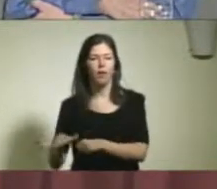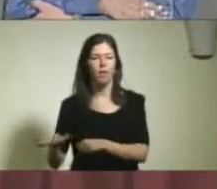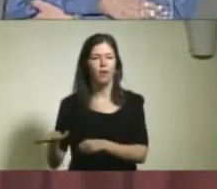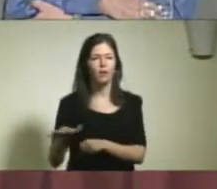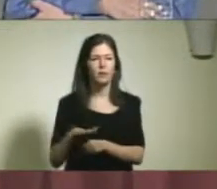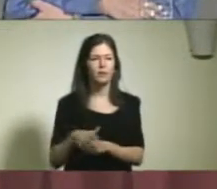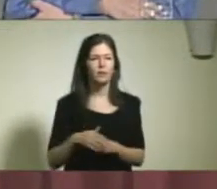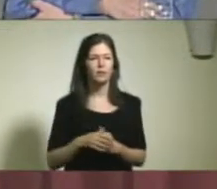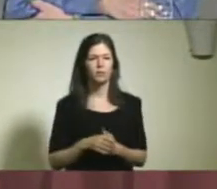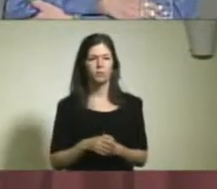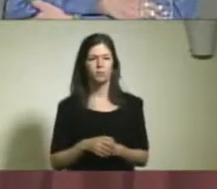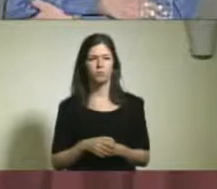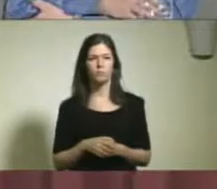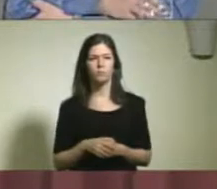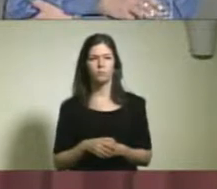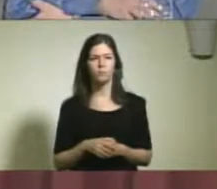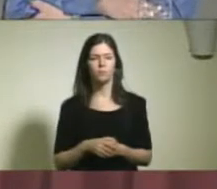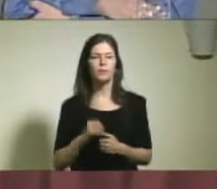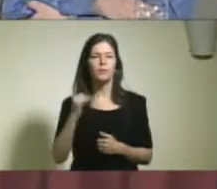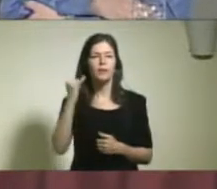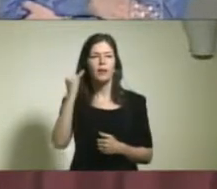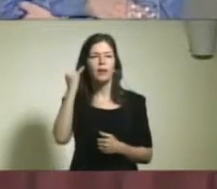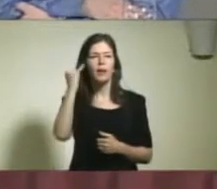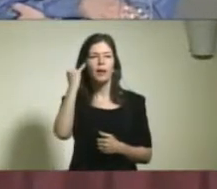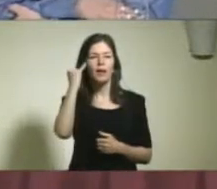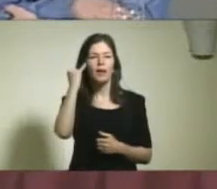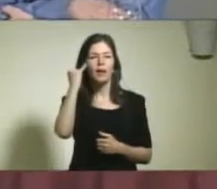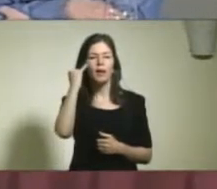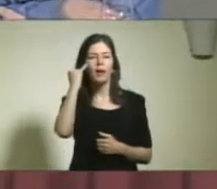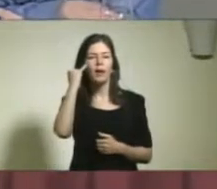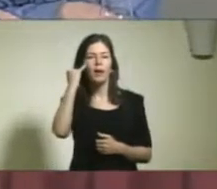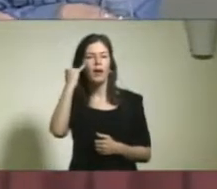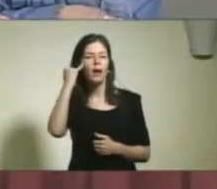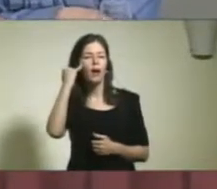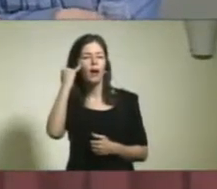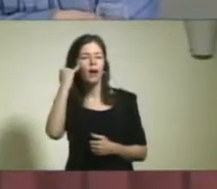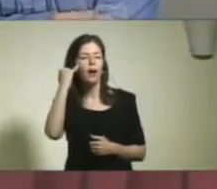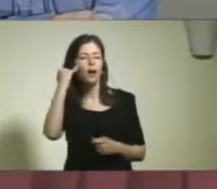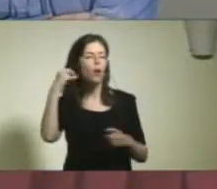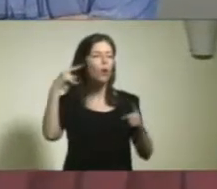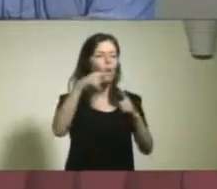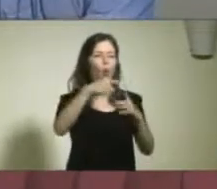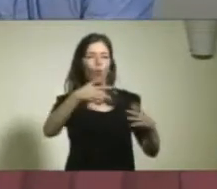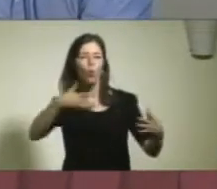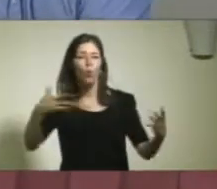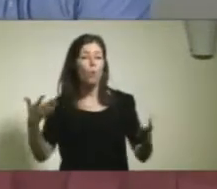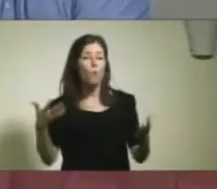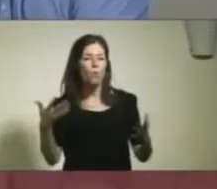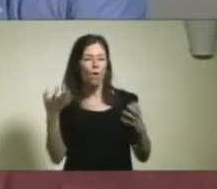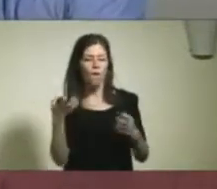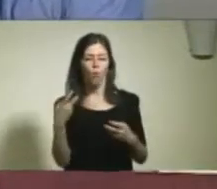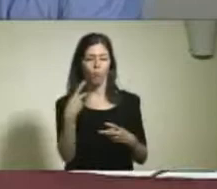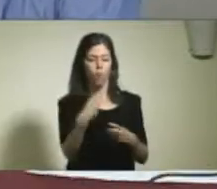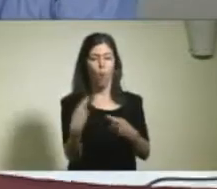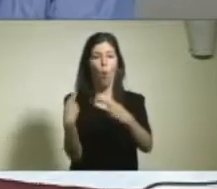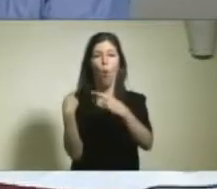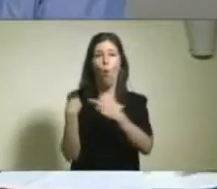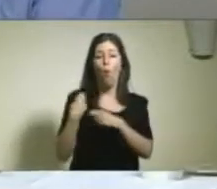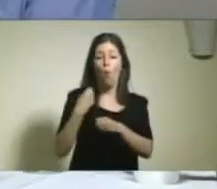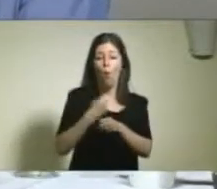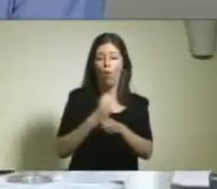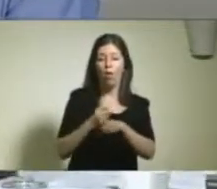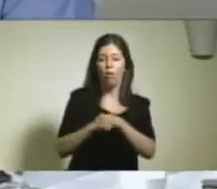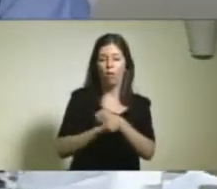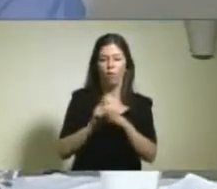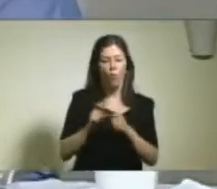L'idée de faire des vagues, c'était en fait de penser au rôle des travailleurs pour faciliter la démarche sur le terrain. Par exemple, il y a beaucoup